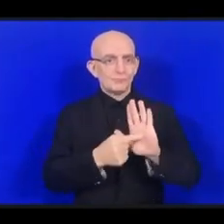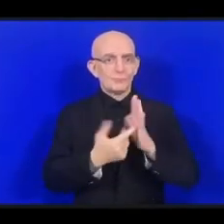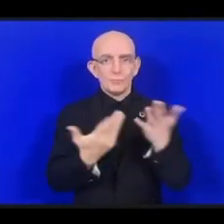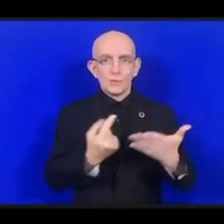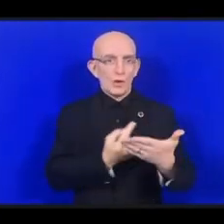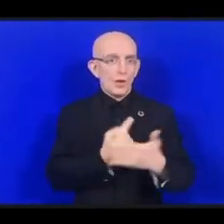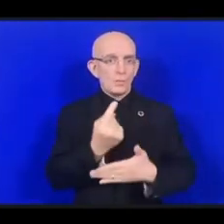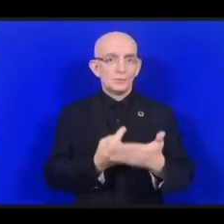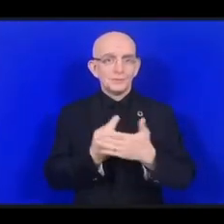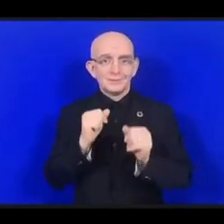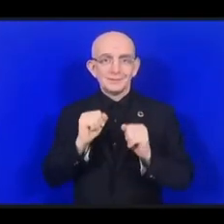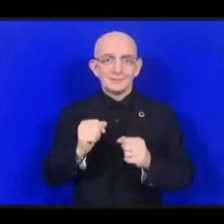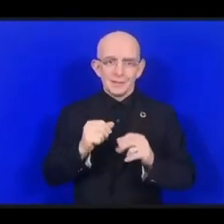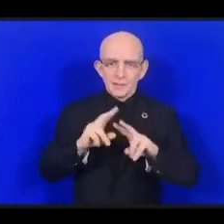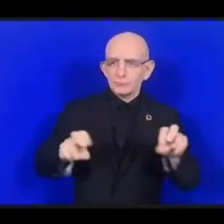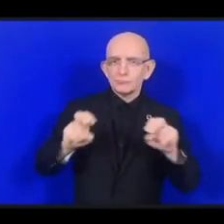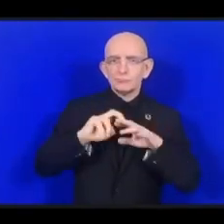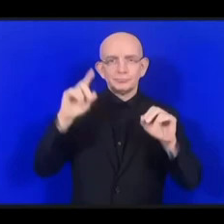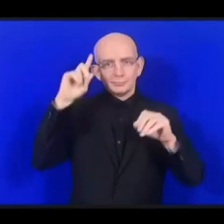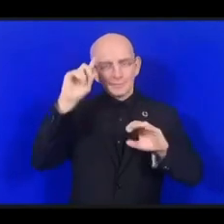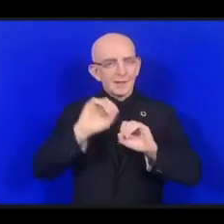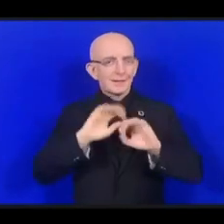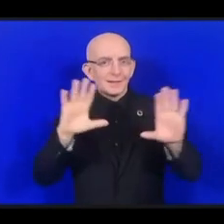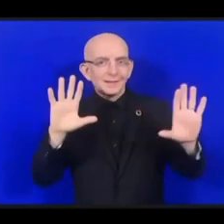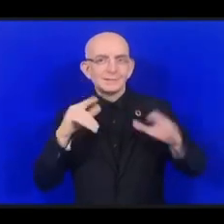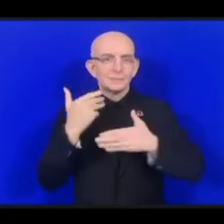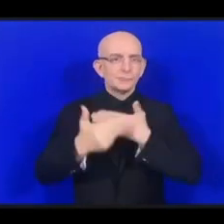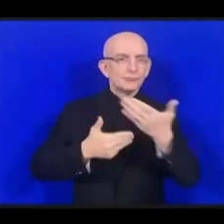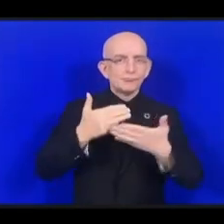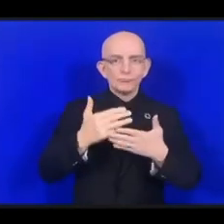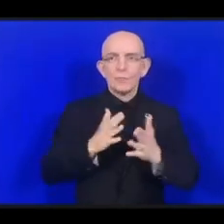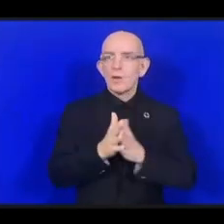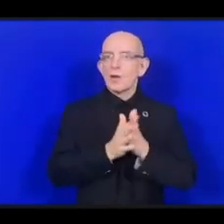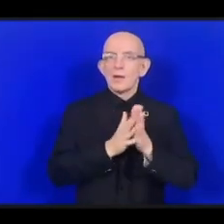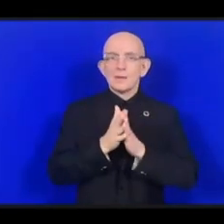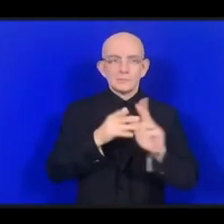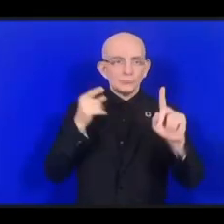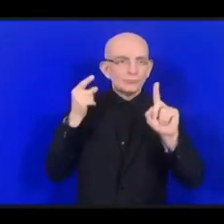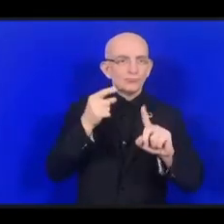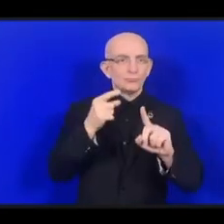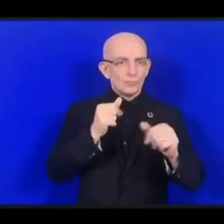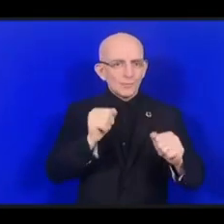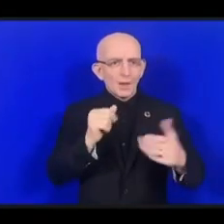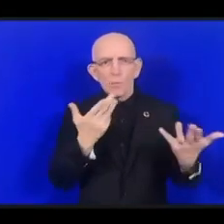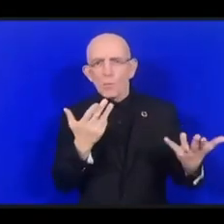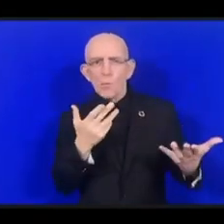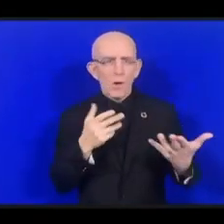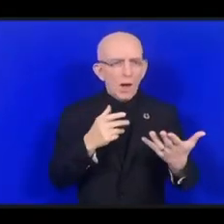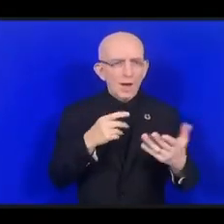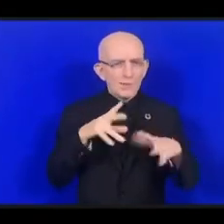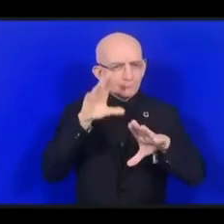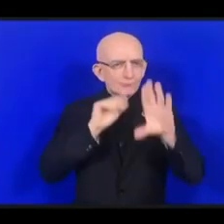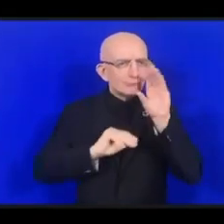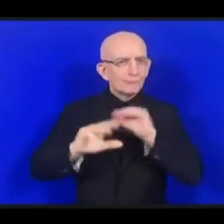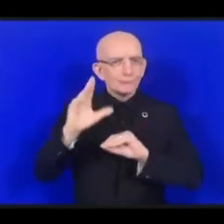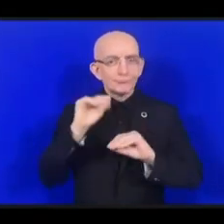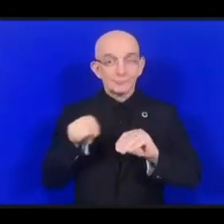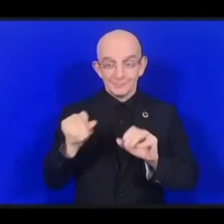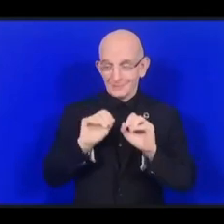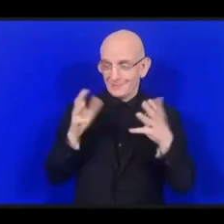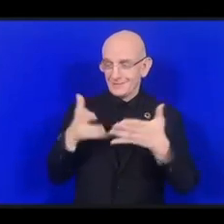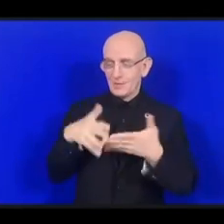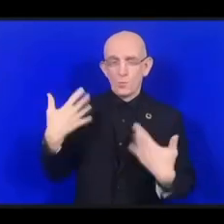puisse explorer sa créativité ses inspirations et sa curiosité à apprendre l'Internet rassemble des